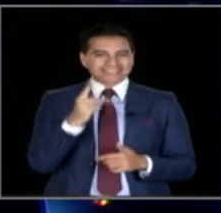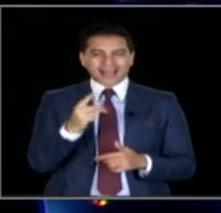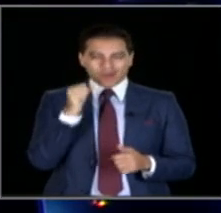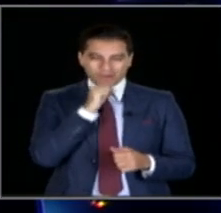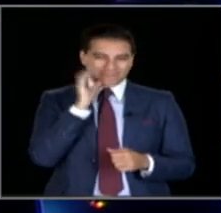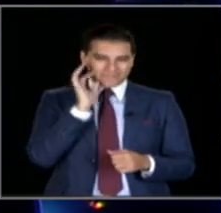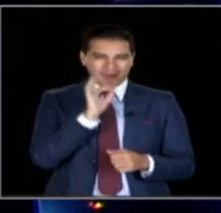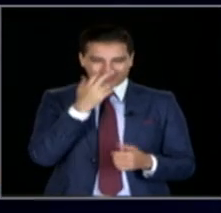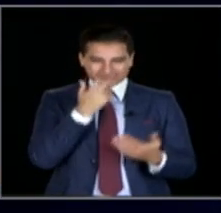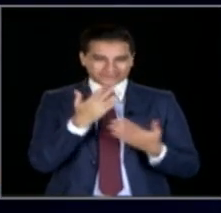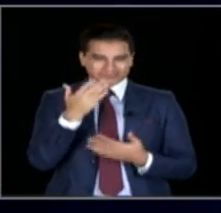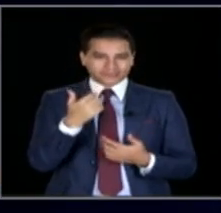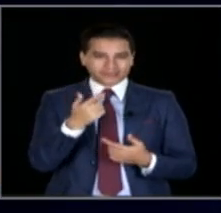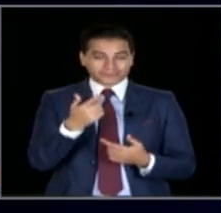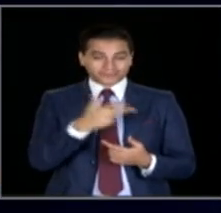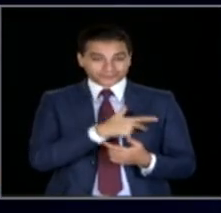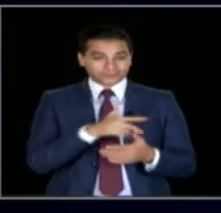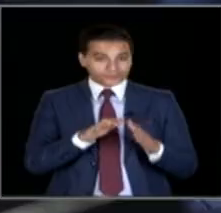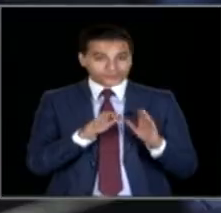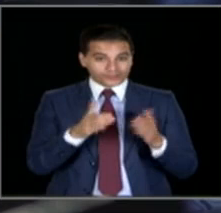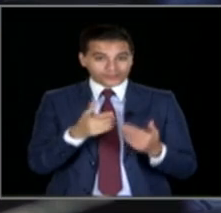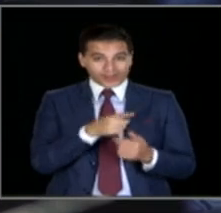اسم كويس جدا. اسم كويس؟